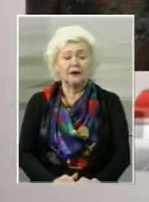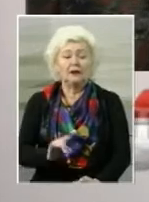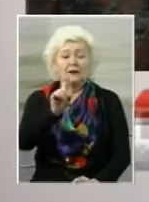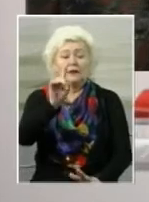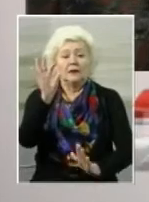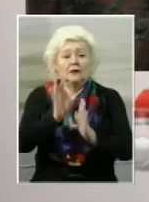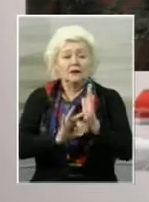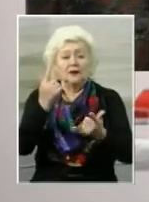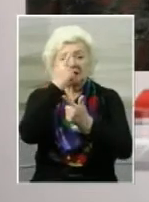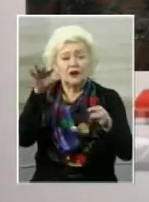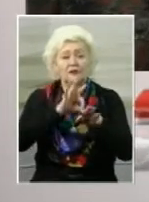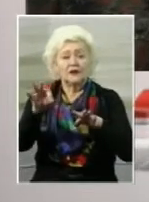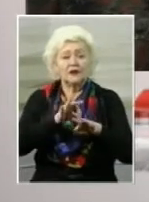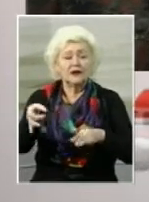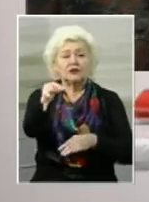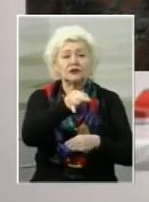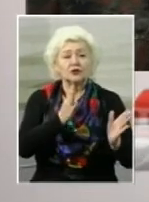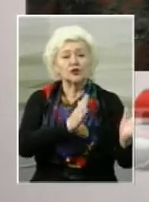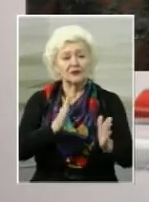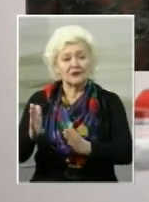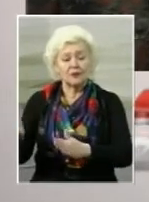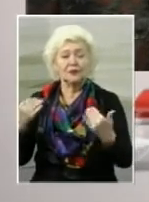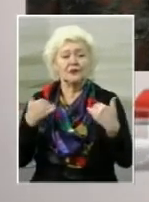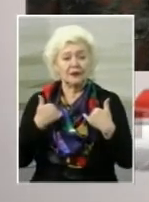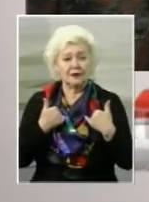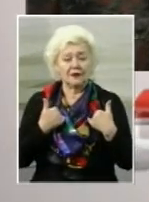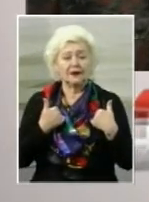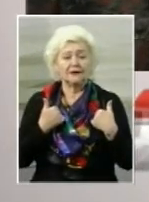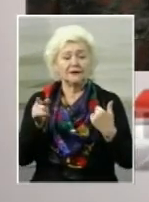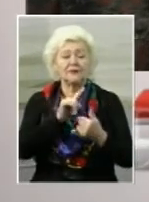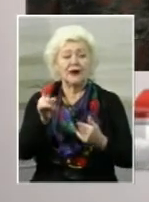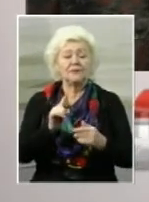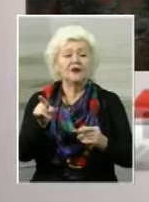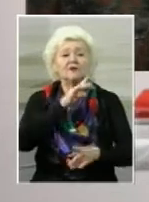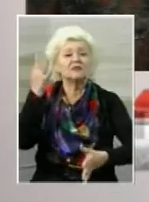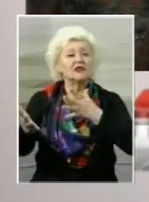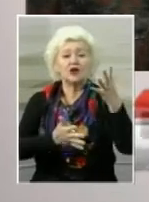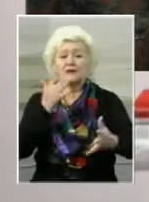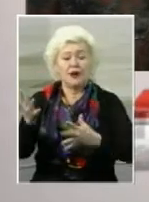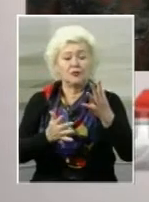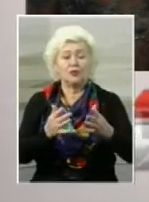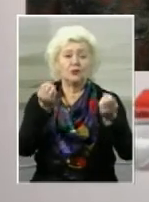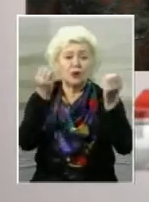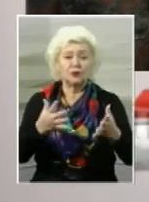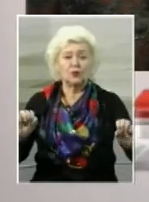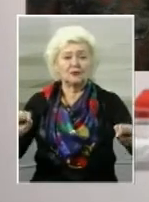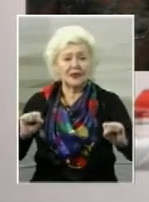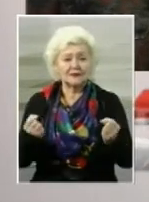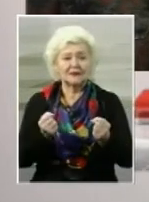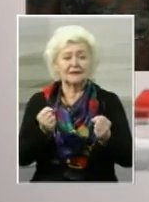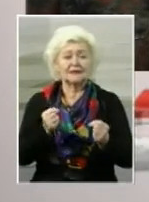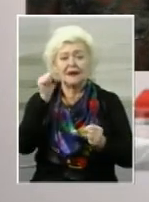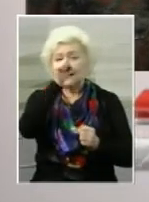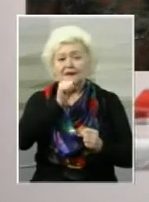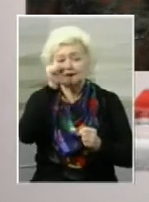Наразі ситуація в Генічеському районі стабільна. Це ще не негода. Просто зима в